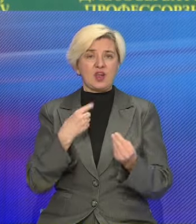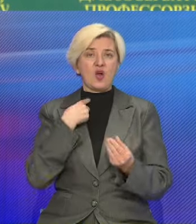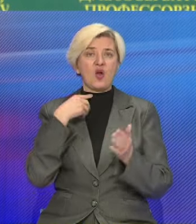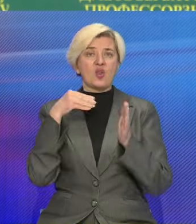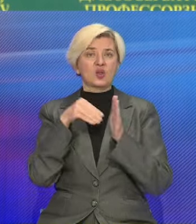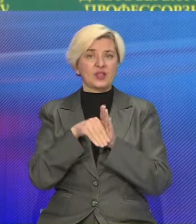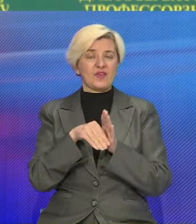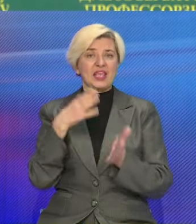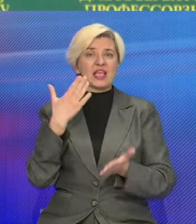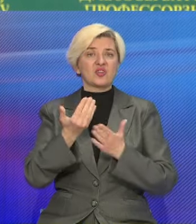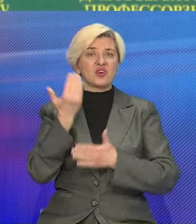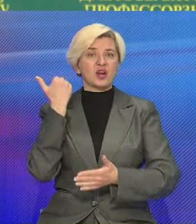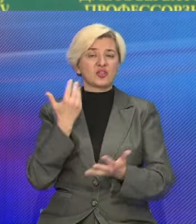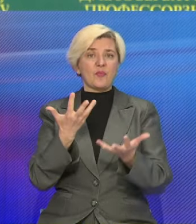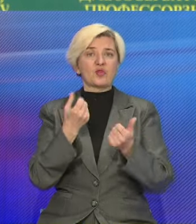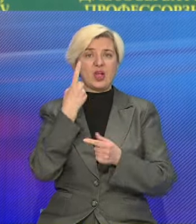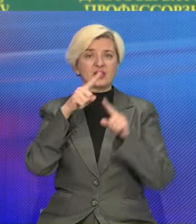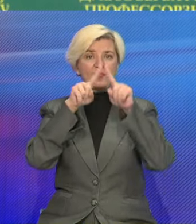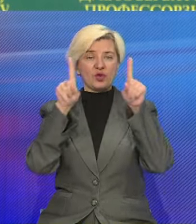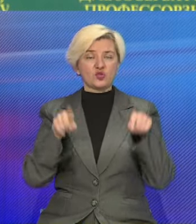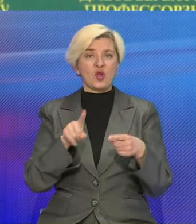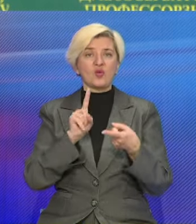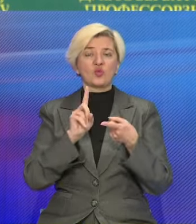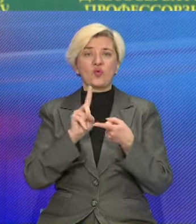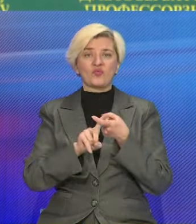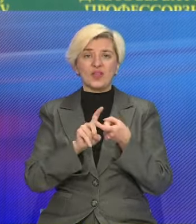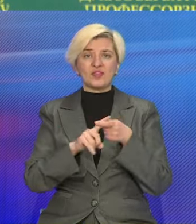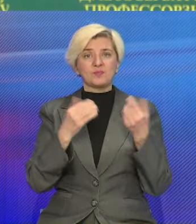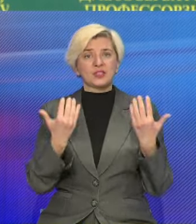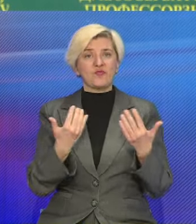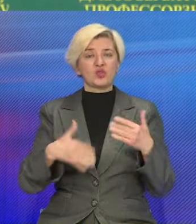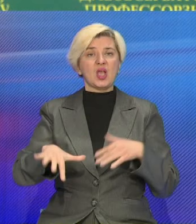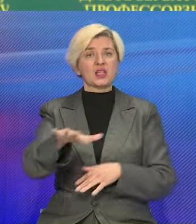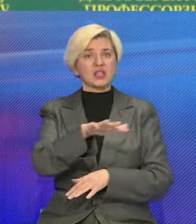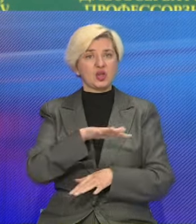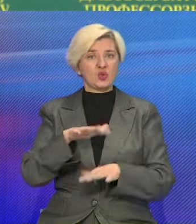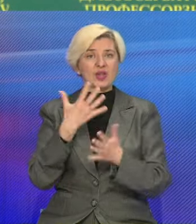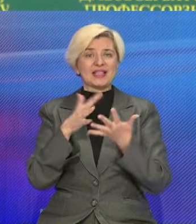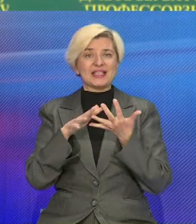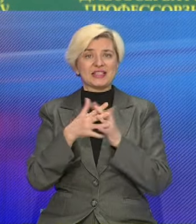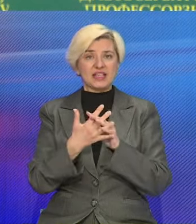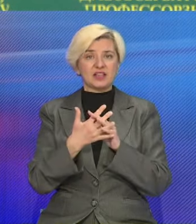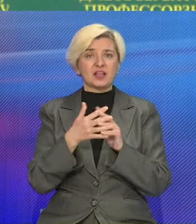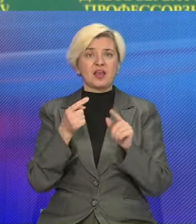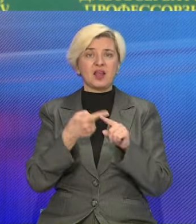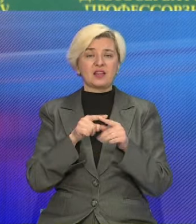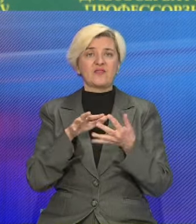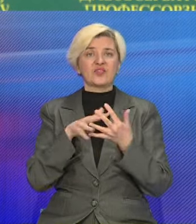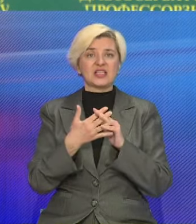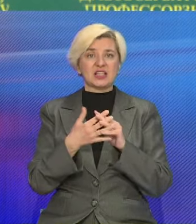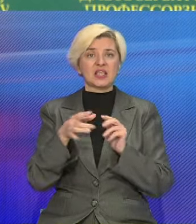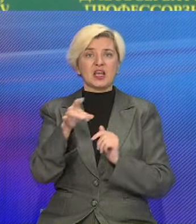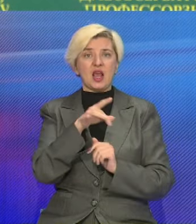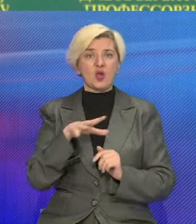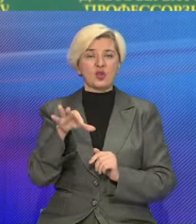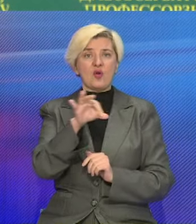Якщо раніше получали один бюлітень, то в зависімосяці сьогодні от території, якщо сільське, то сільське, в районні, в областні,